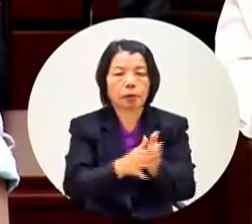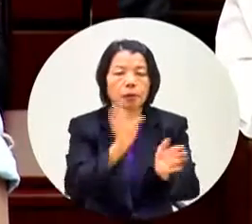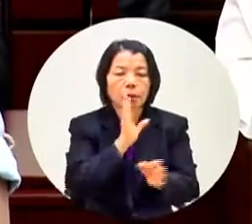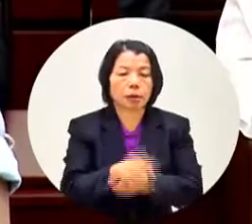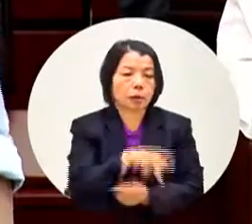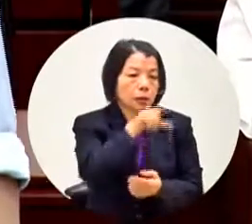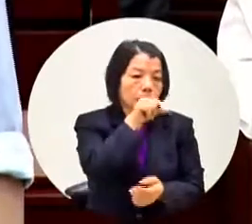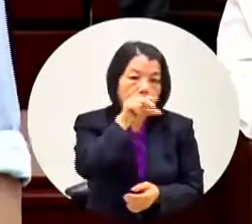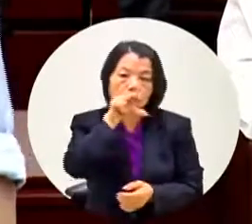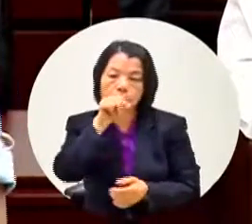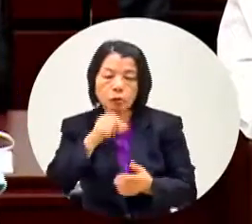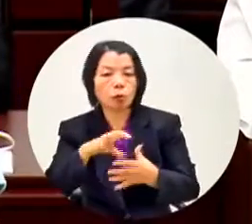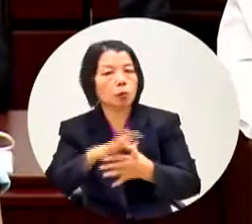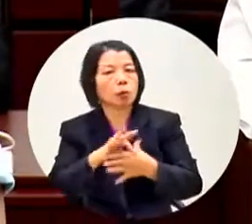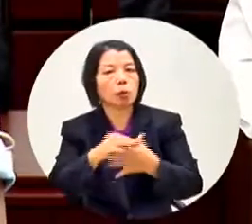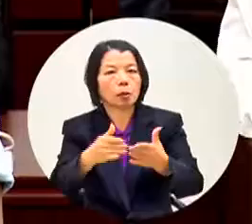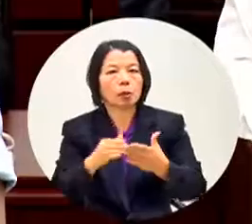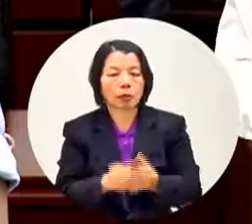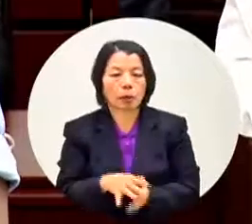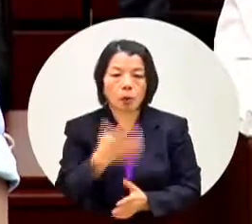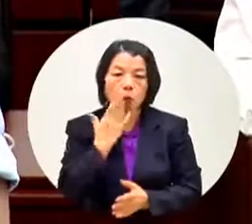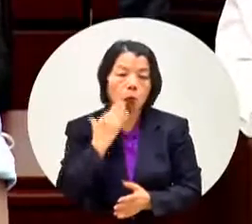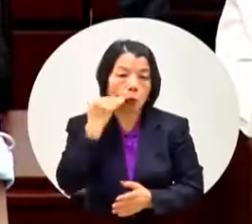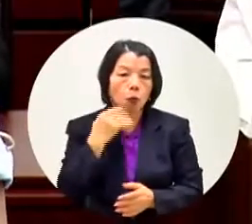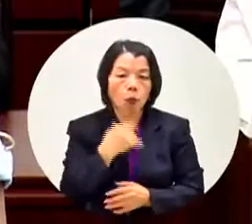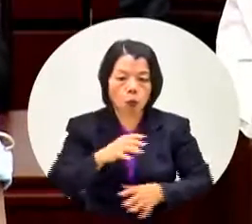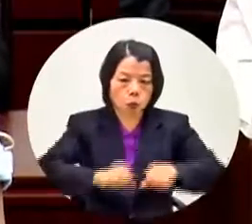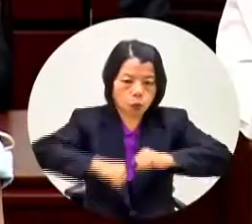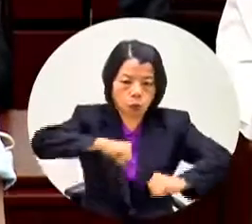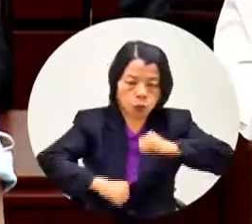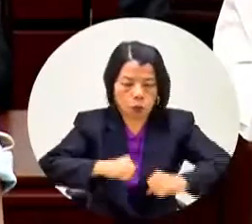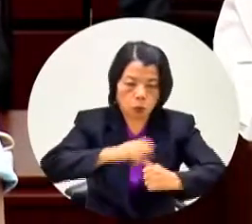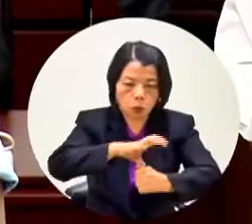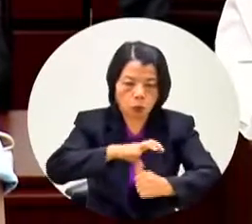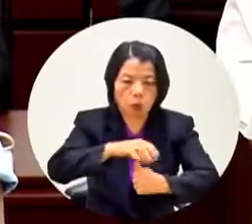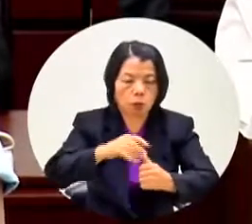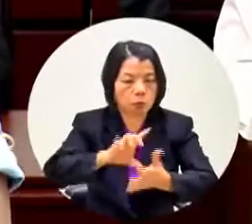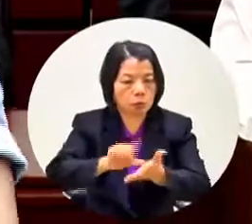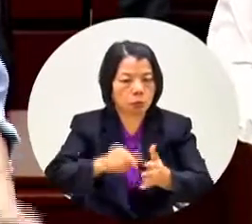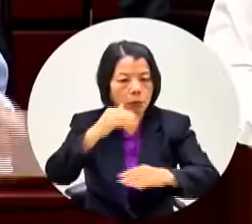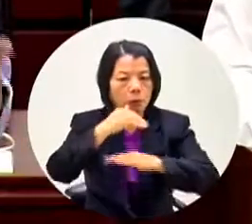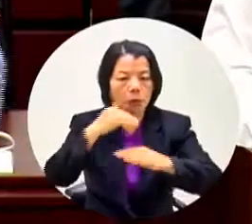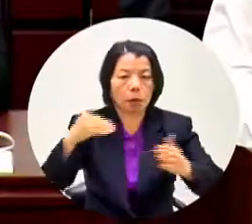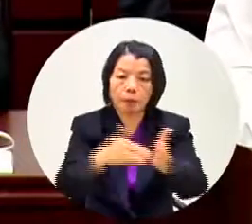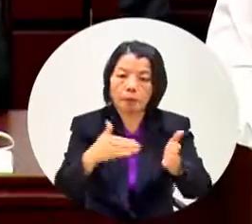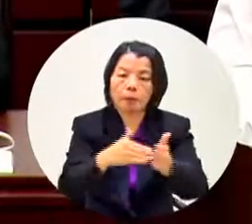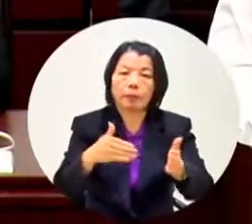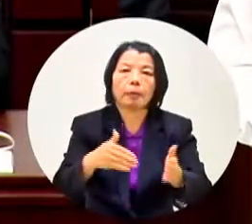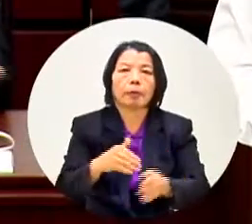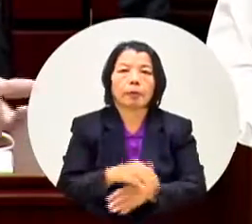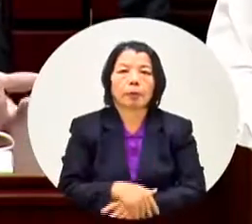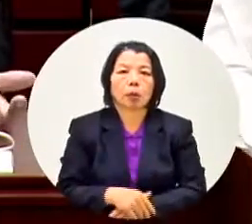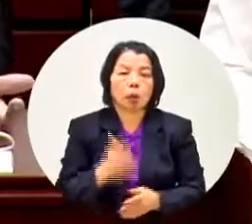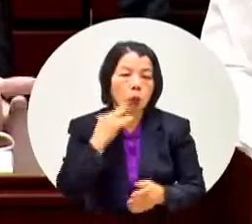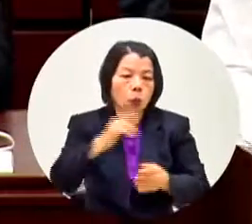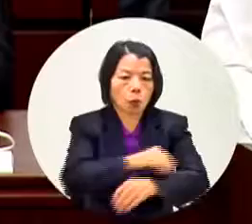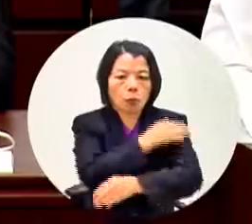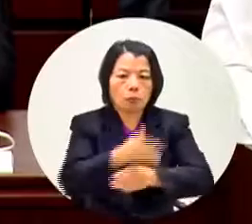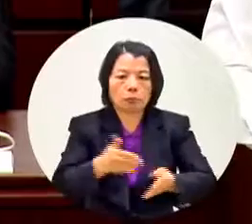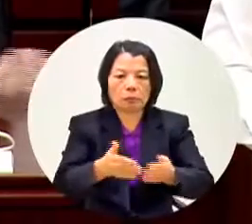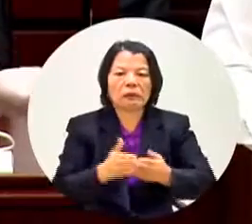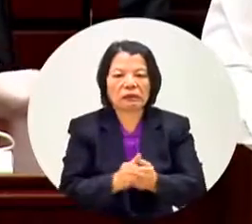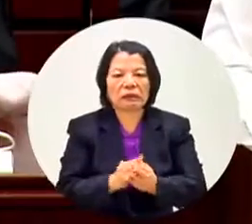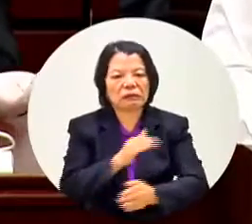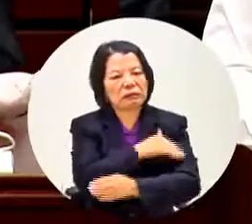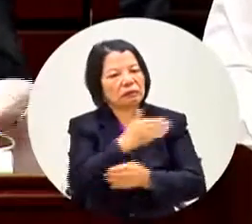安全数字把它卖出去，70%左右是内销。那下一步会大力的推动家